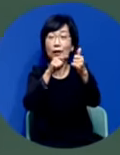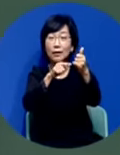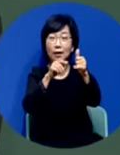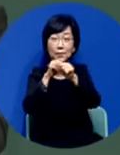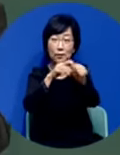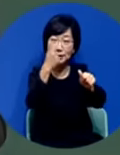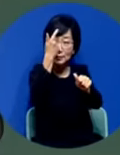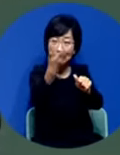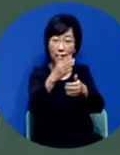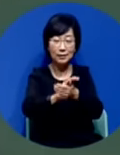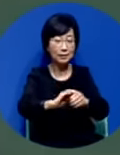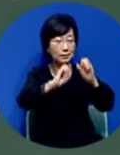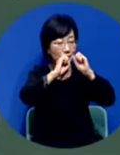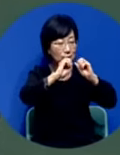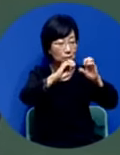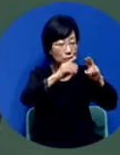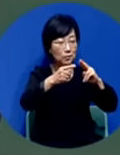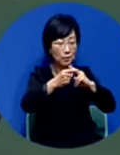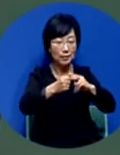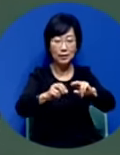자에게.